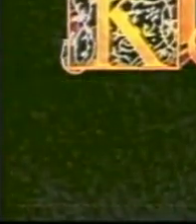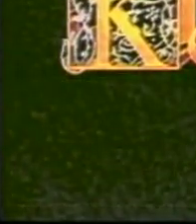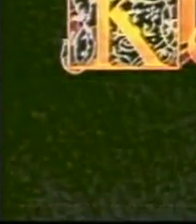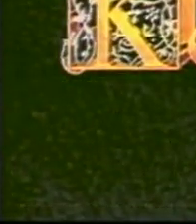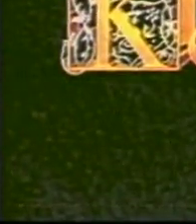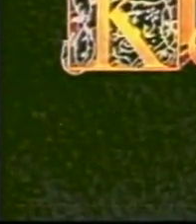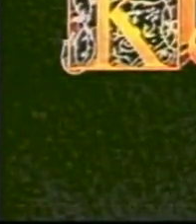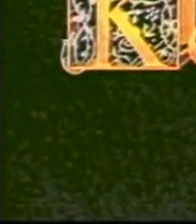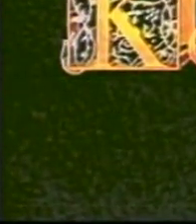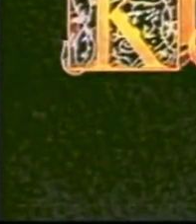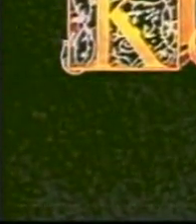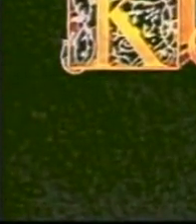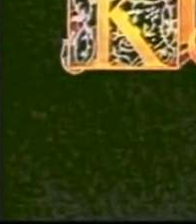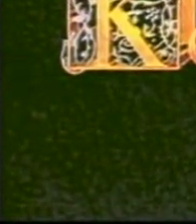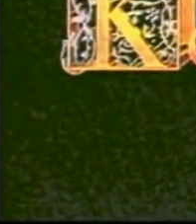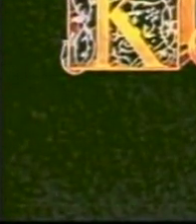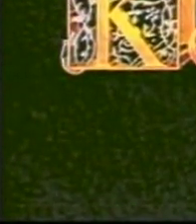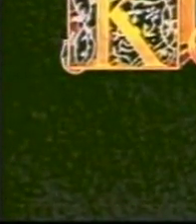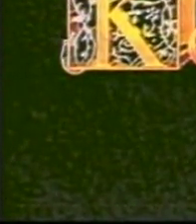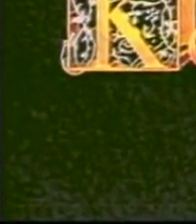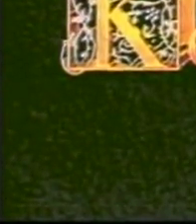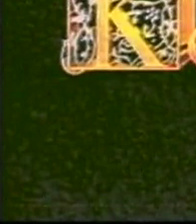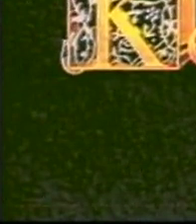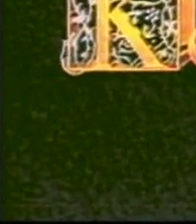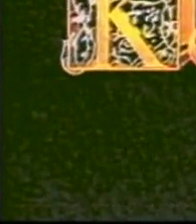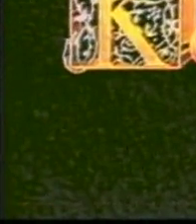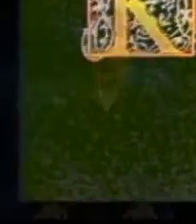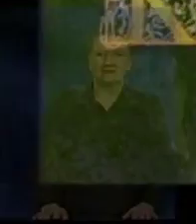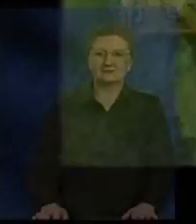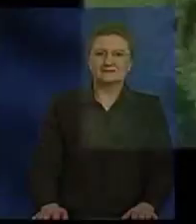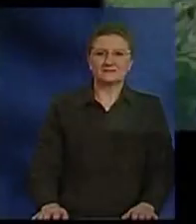Приключения в королевстве. Седьмая серия.